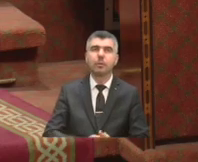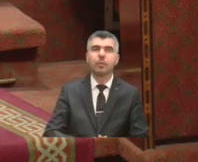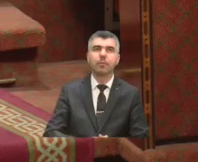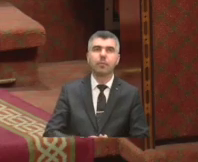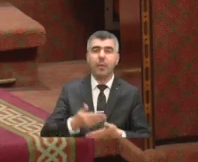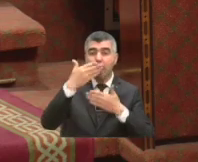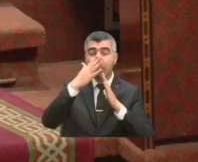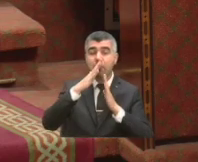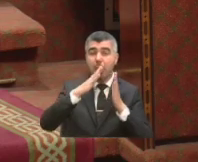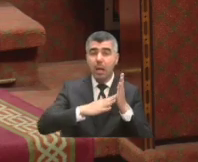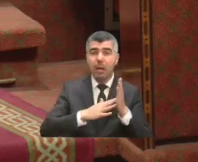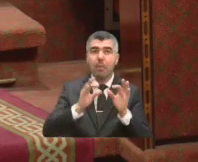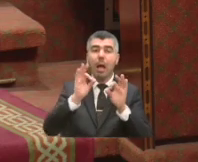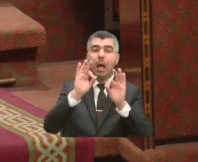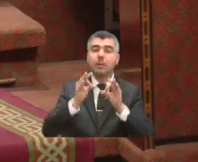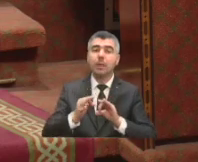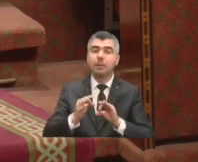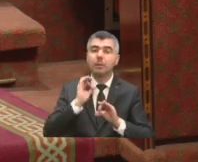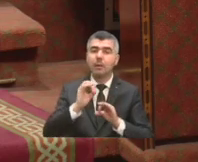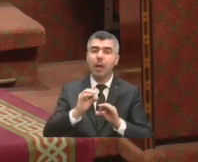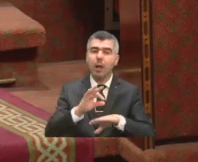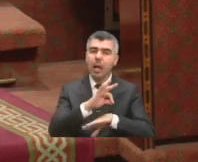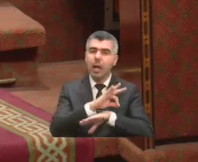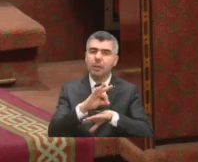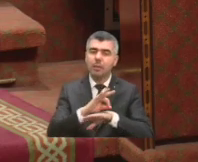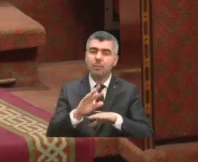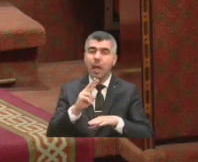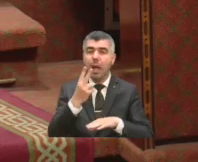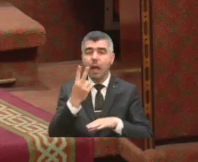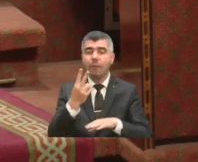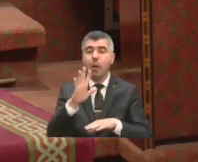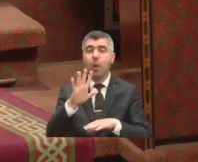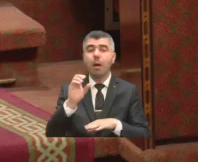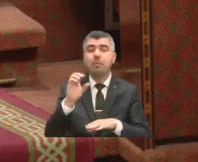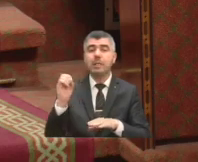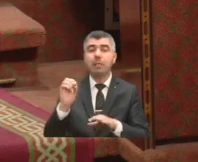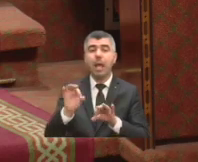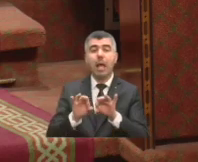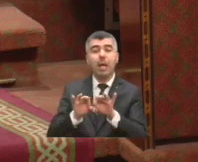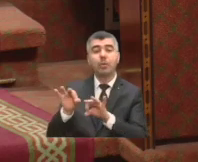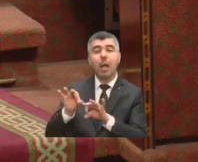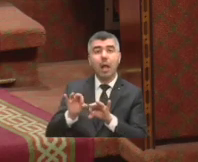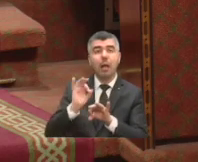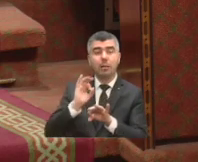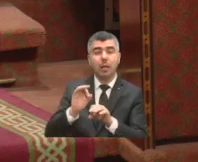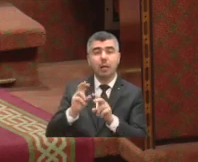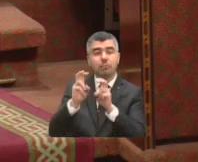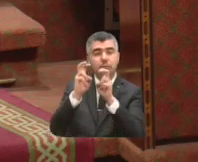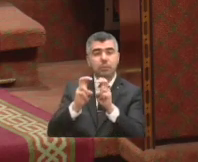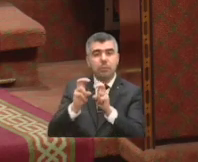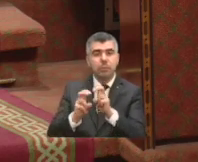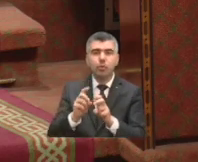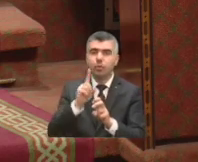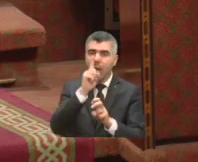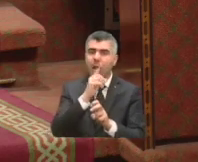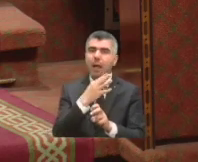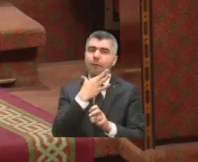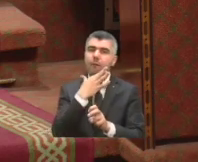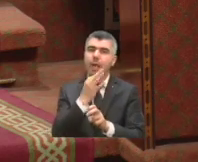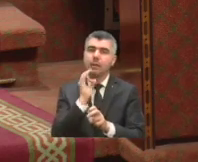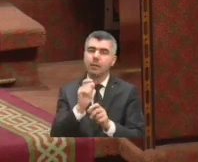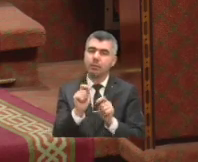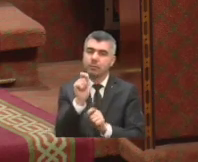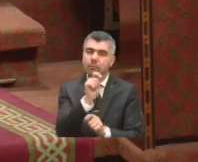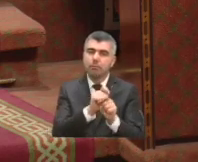راه عنده واحد العدد كبير ديال المساطر، راه عندنا أكثر من 2500 مسطرة وحنا خدامين باش نبسطوها ونعالجوها